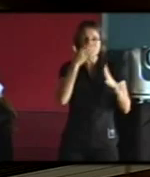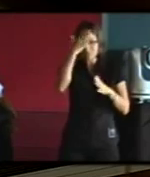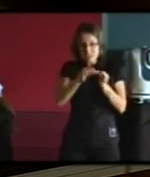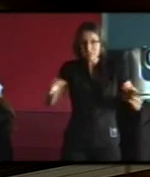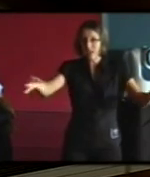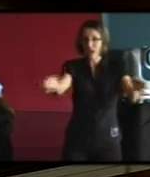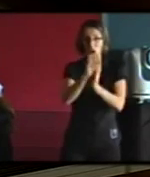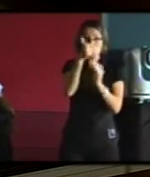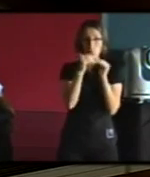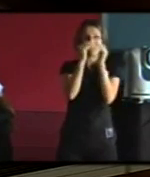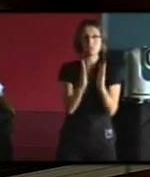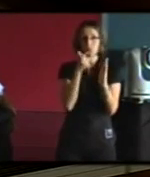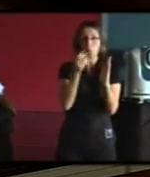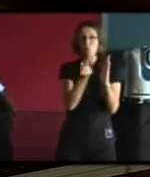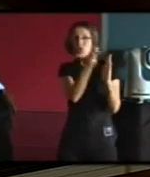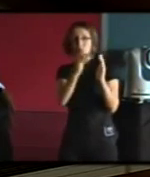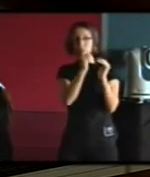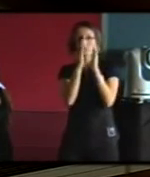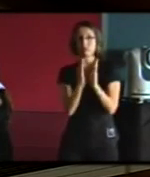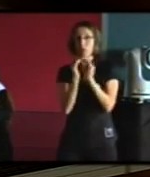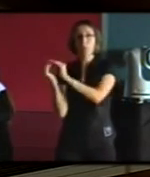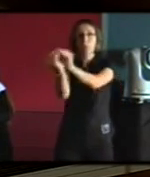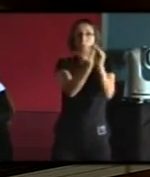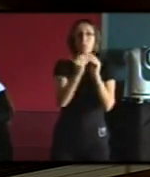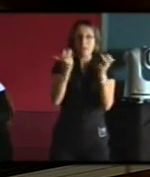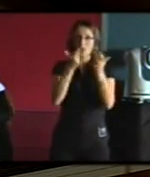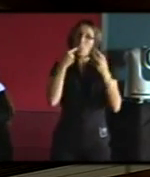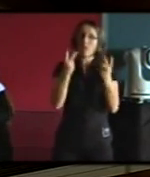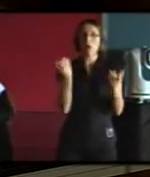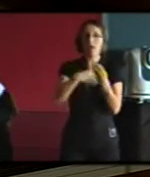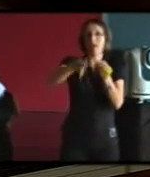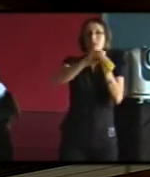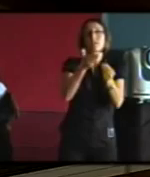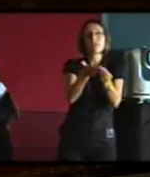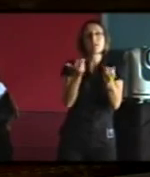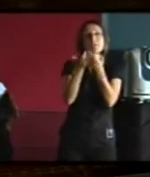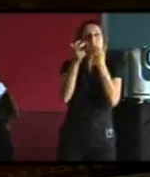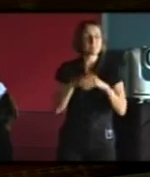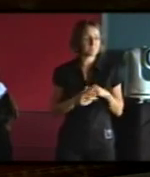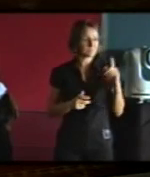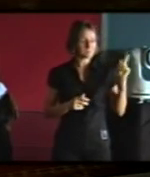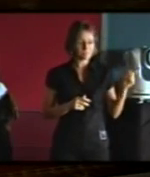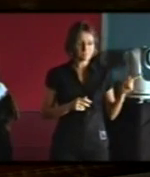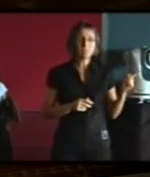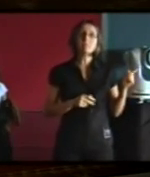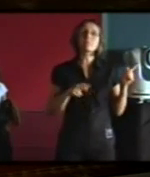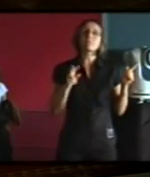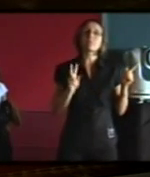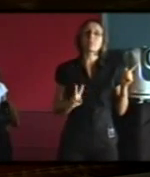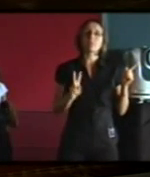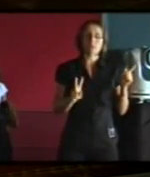si c'est avec des programmes. Vous avez parlé du logement et de la valeur comparée, oui, du logement et des bureaux. Je voulais juste dire que c'est vrai